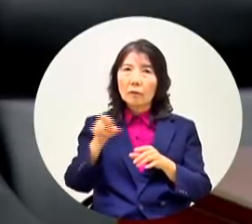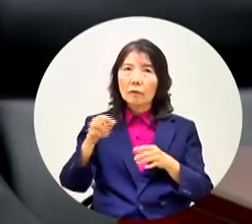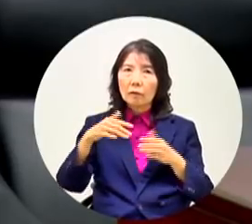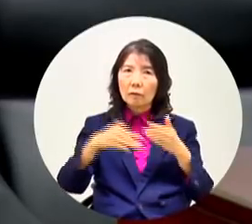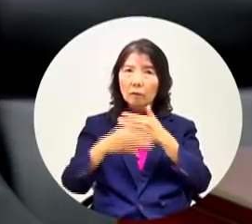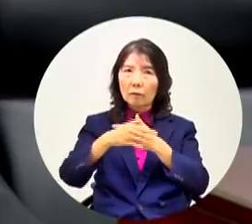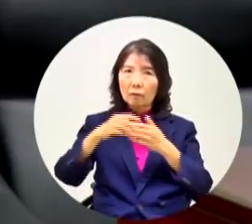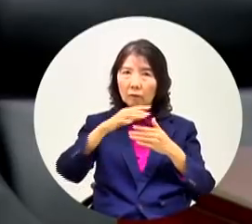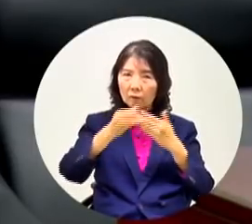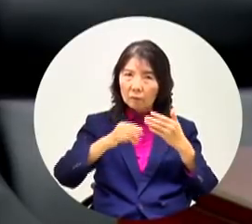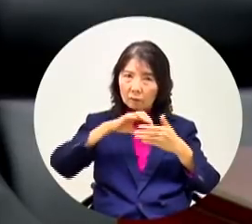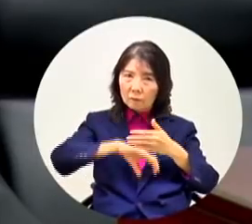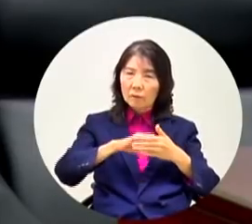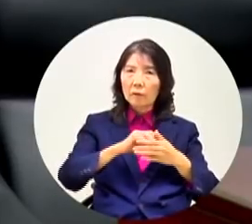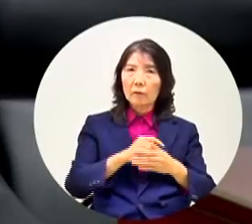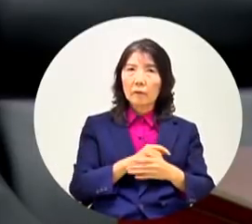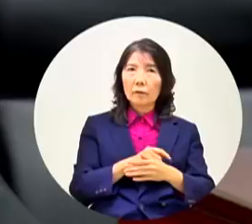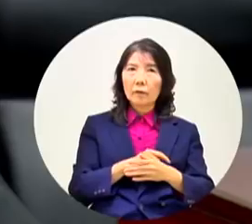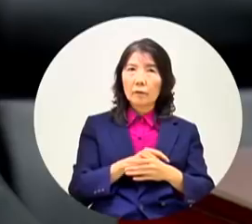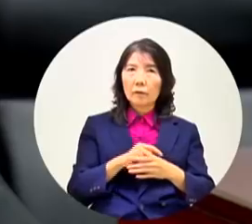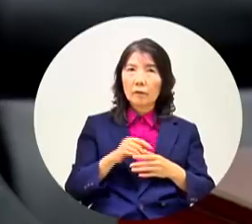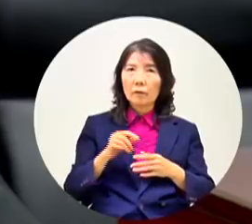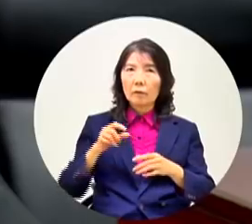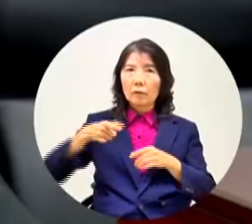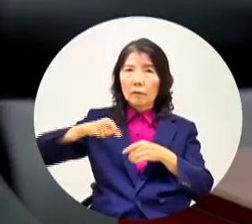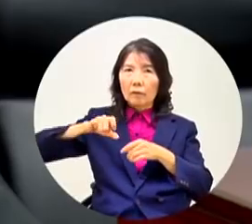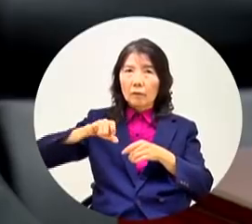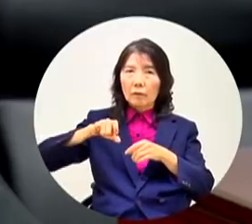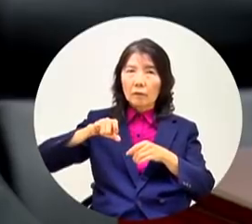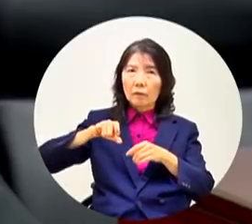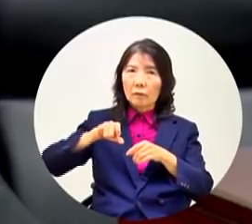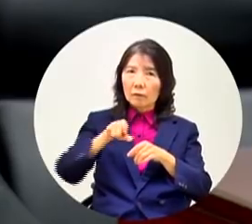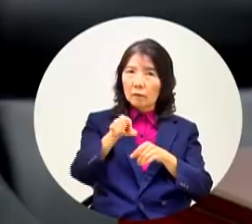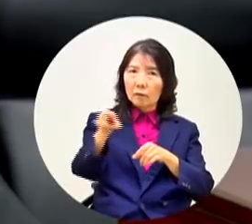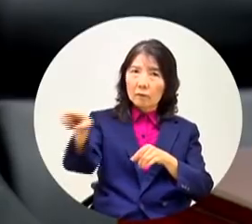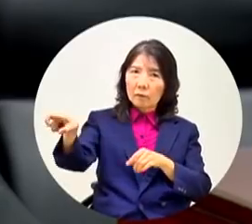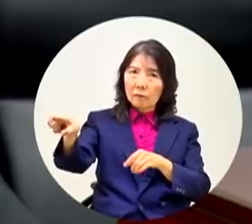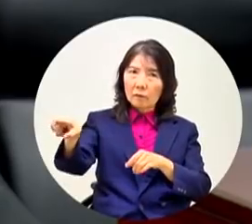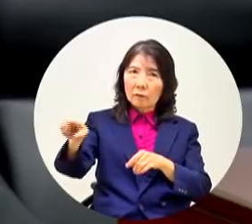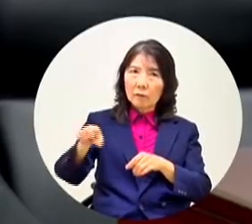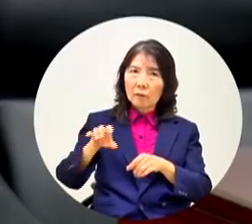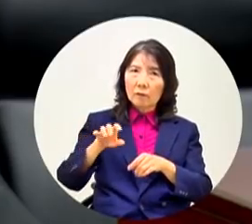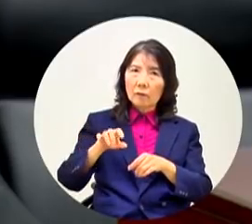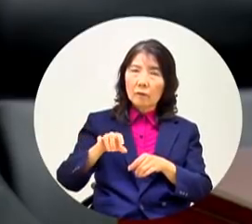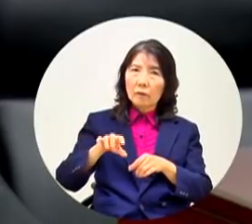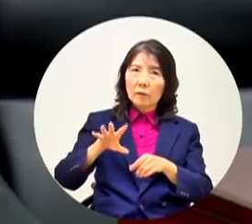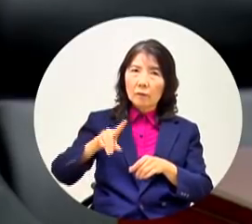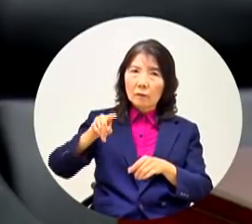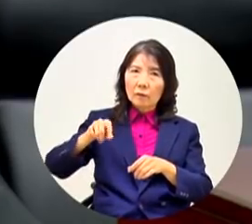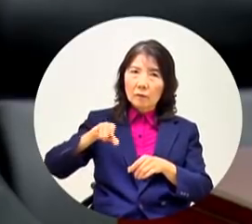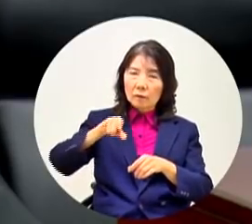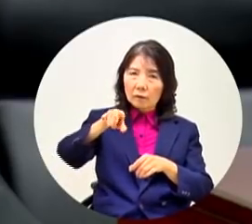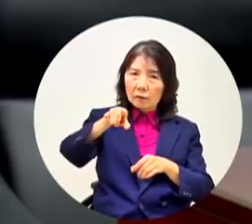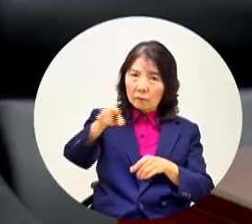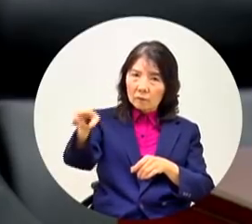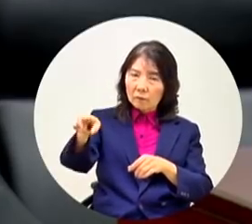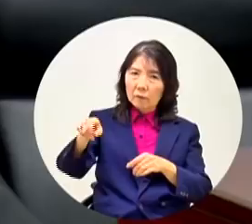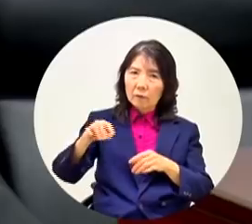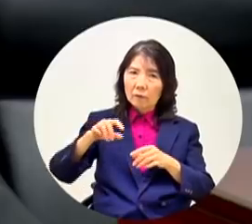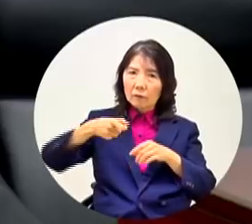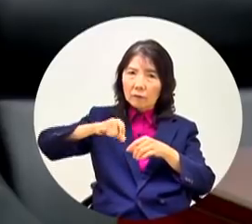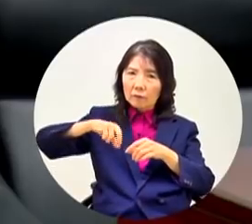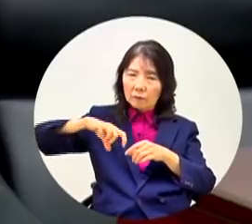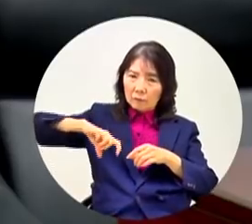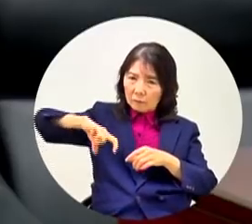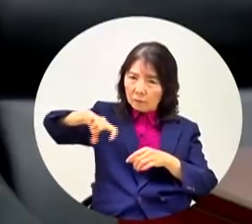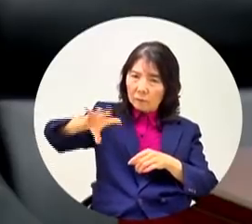内底，咱要停，咱汽车要转，要右转，要先转到机车道。你红灯右